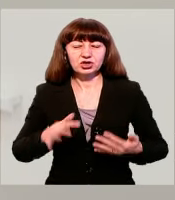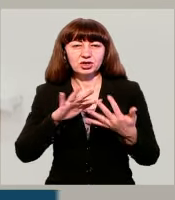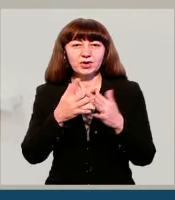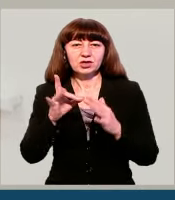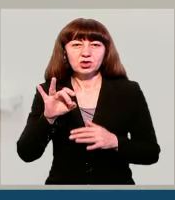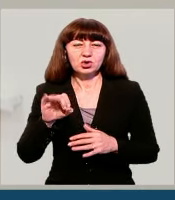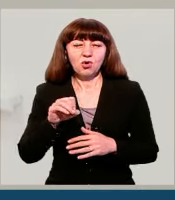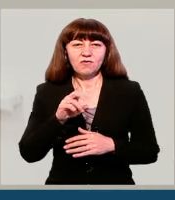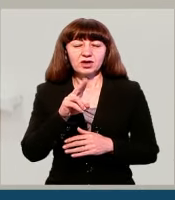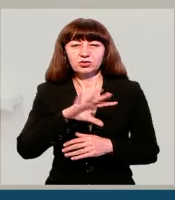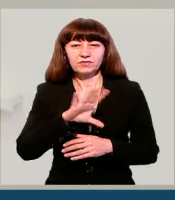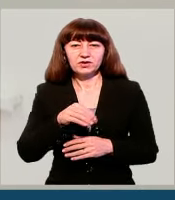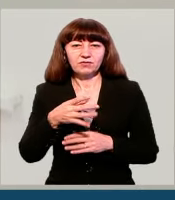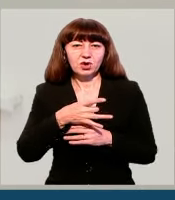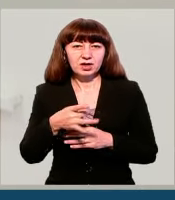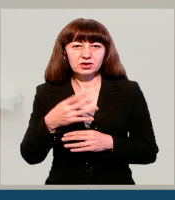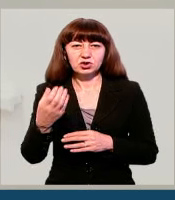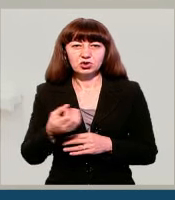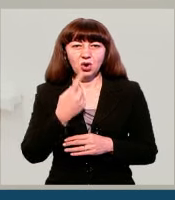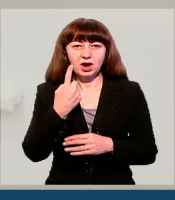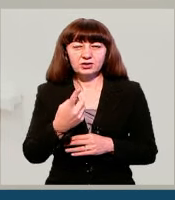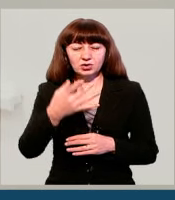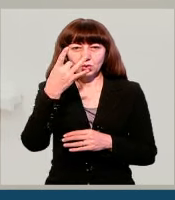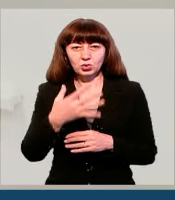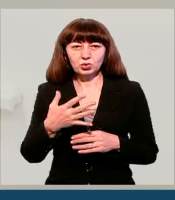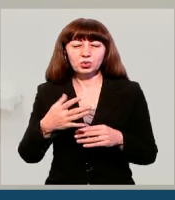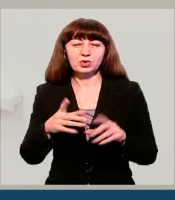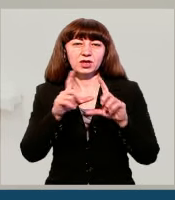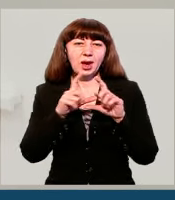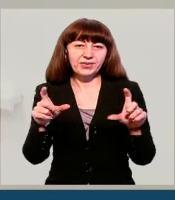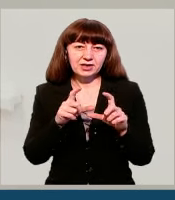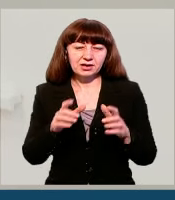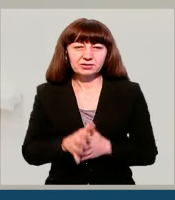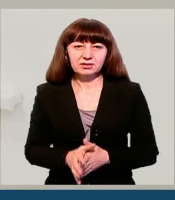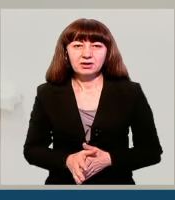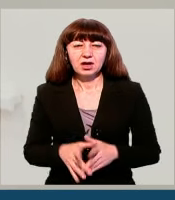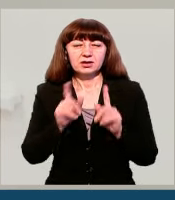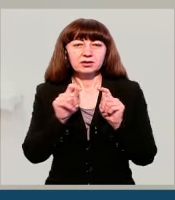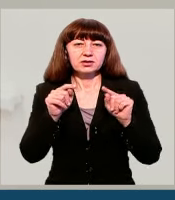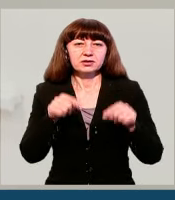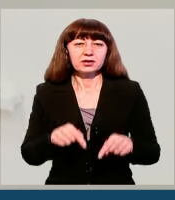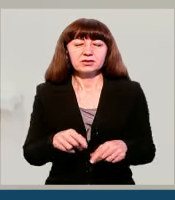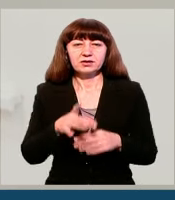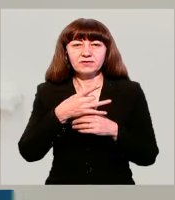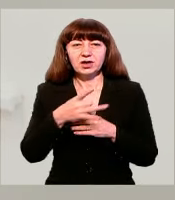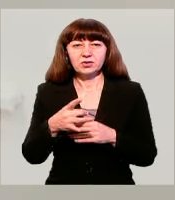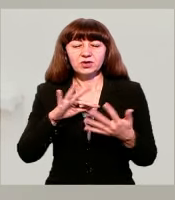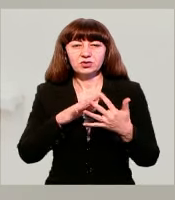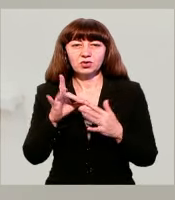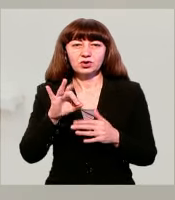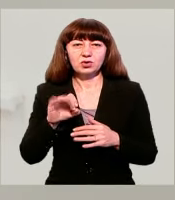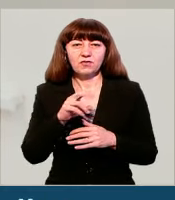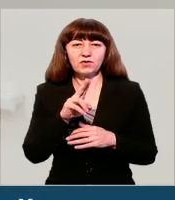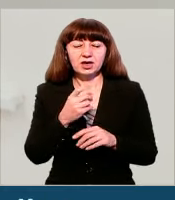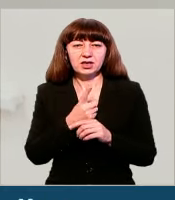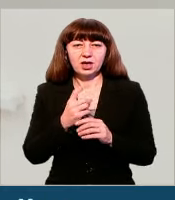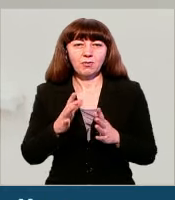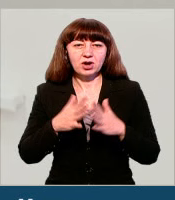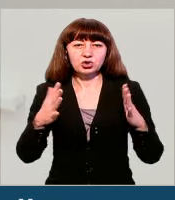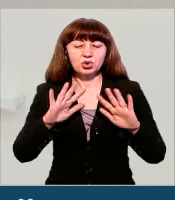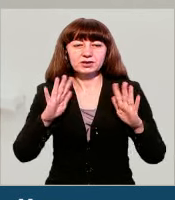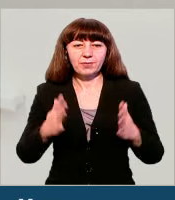Ершовки, но и всего района. Еще один культурный центр открылся в нашем районе, в селе Ершовка. Это